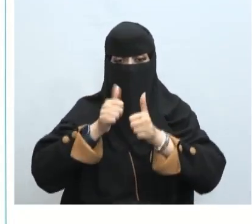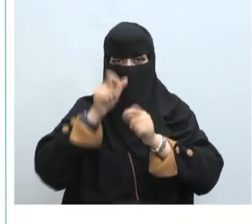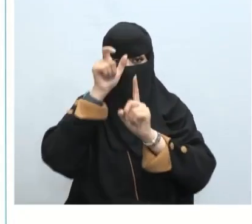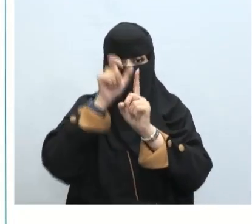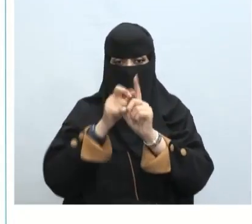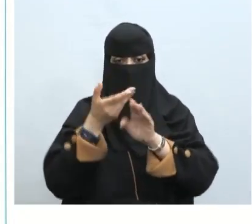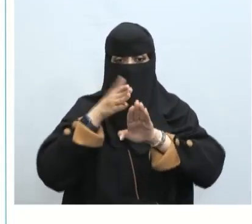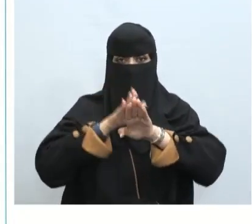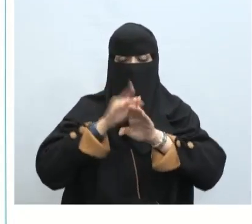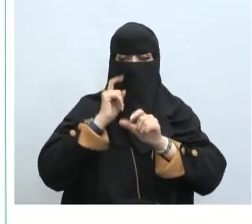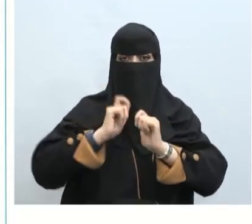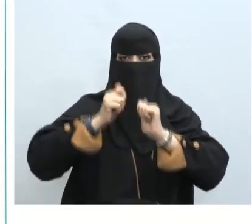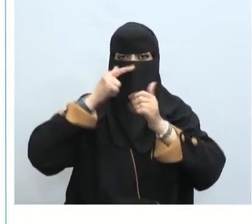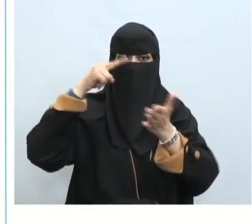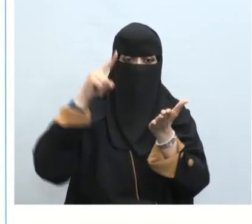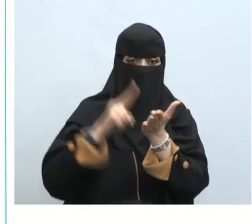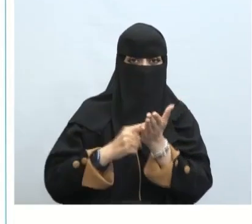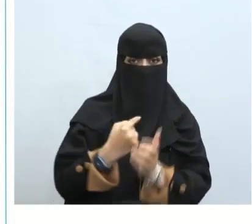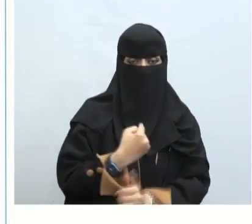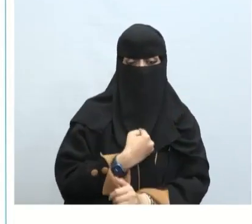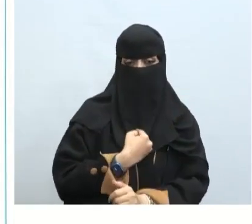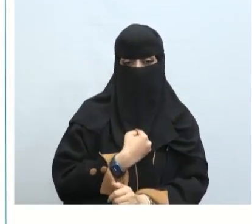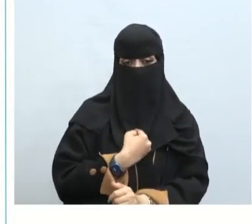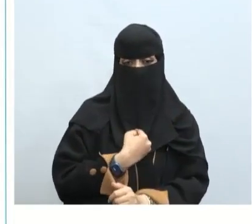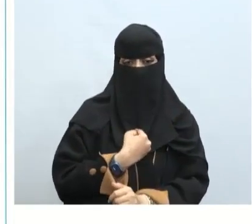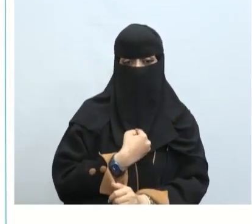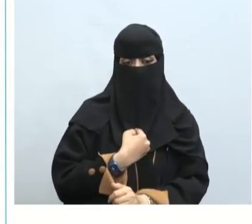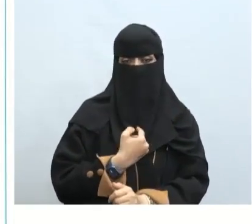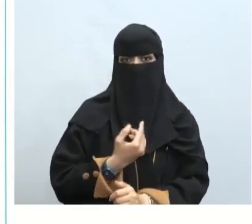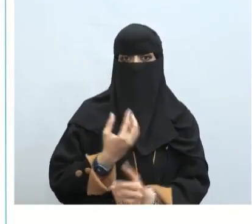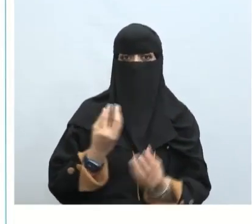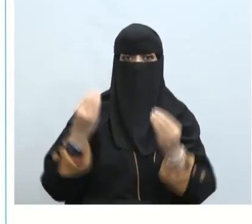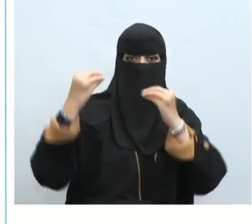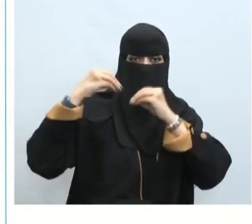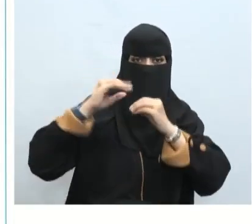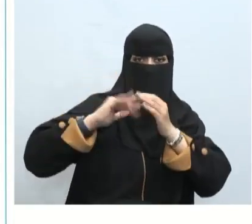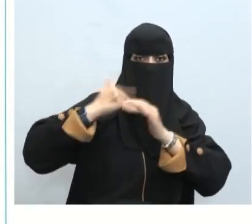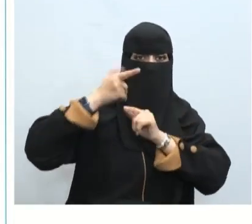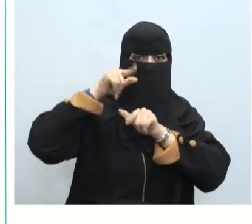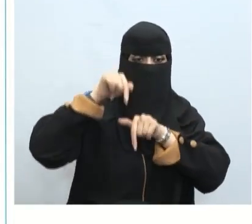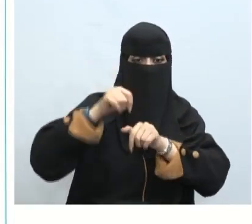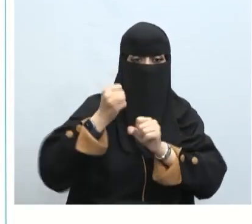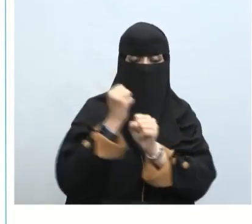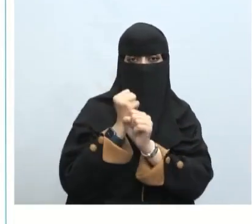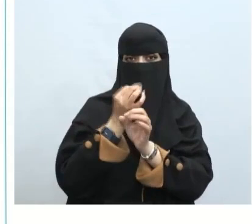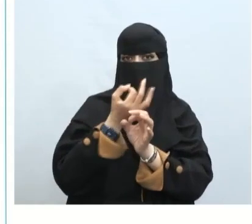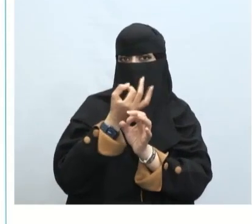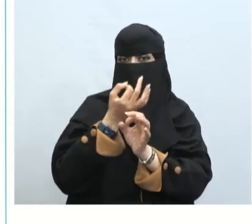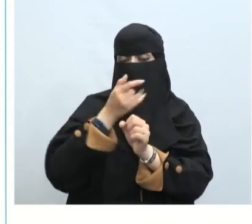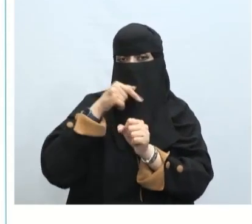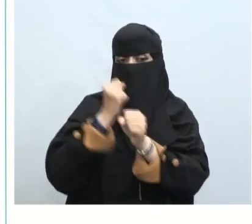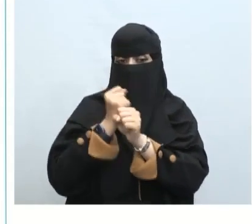التاسع والثلاثون هي قدره الشخص على اداء واجباته وتحمل نتائج